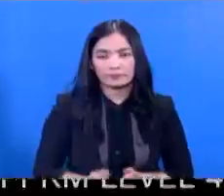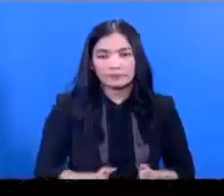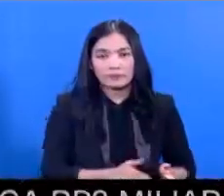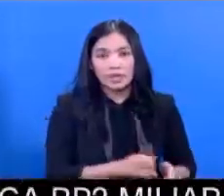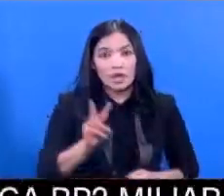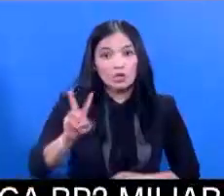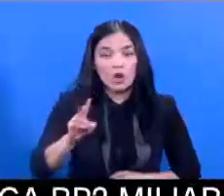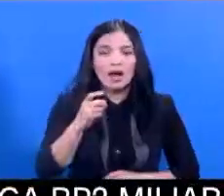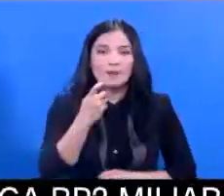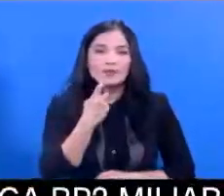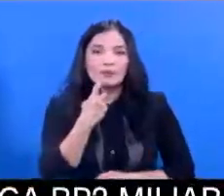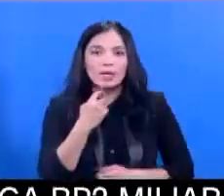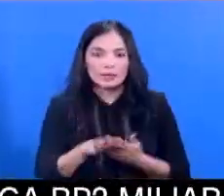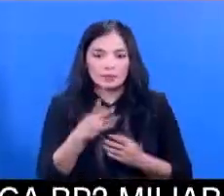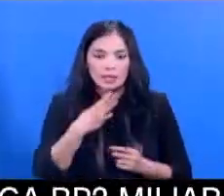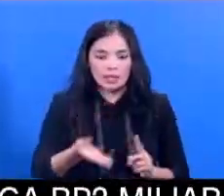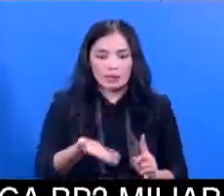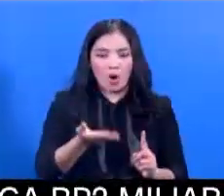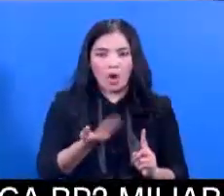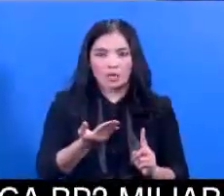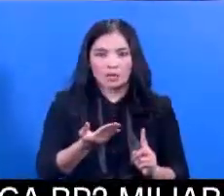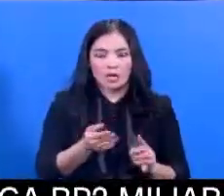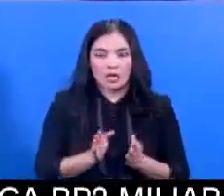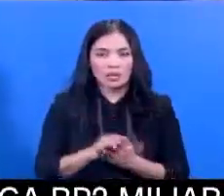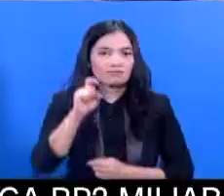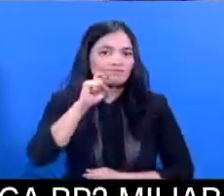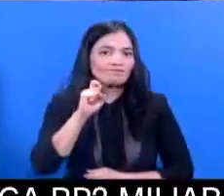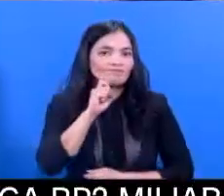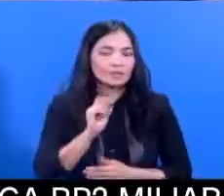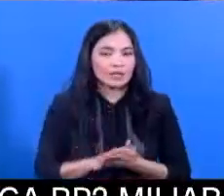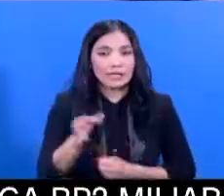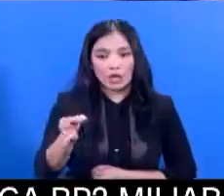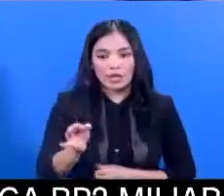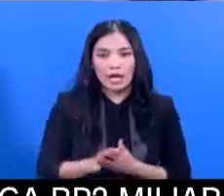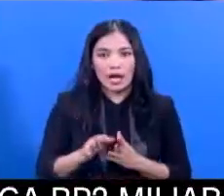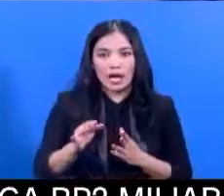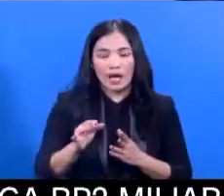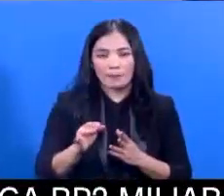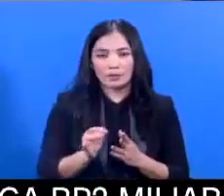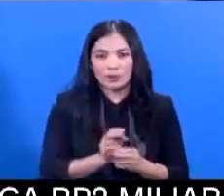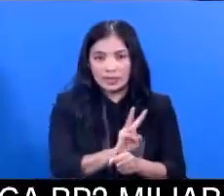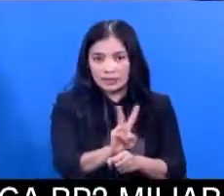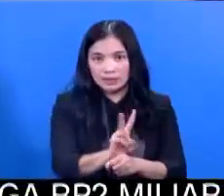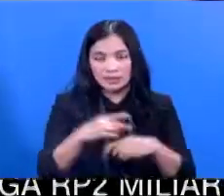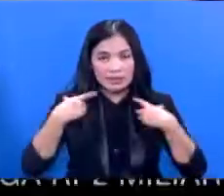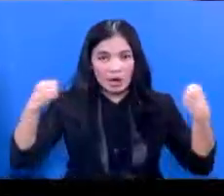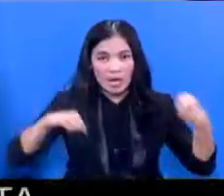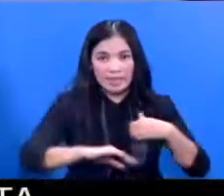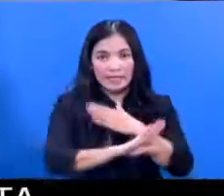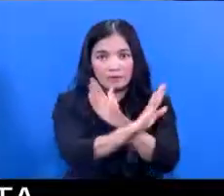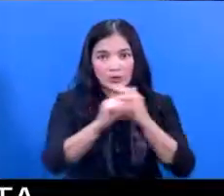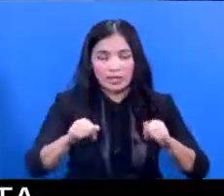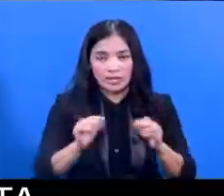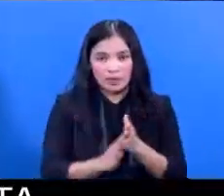Dua kasus percobaan pemerkosaan terjadi di dua daerah. Di Pasuruan, Jawa Timur, seorang pemuda babak belur diajar warga setelah